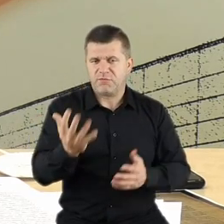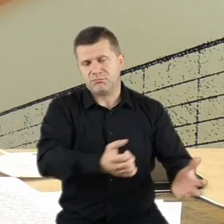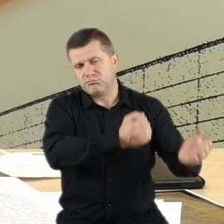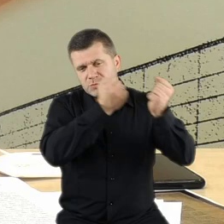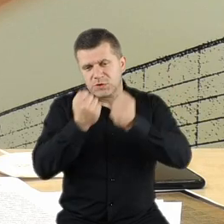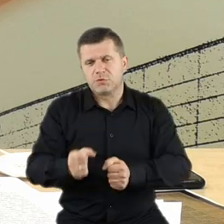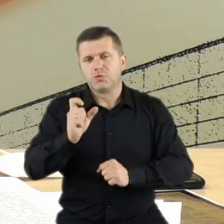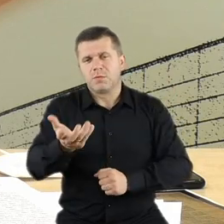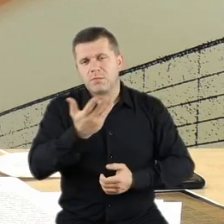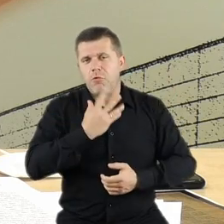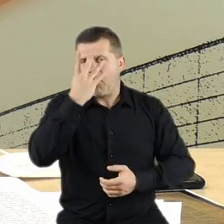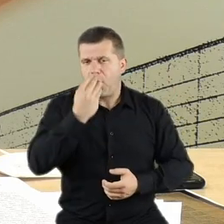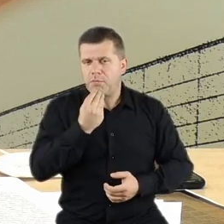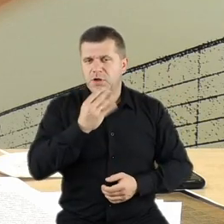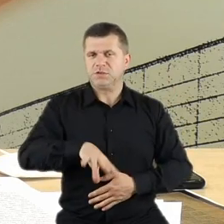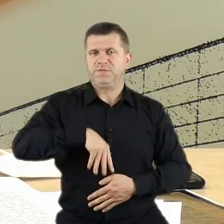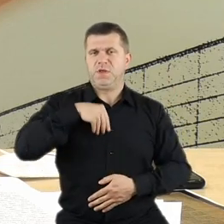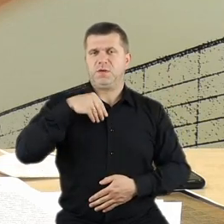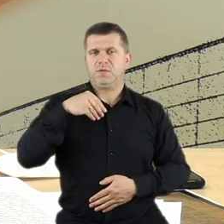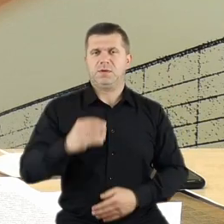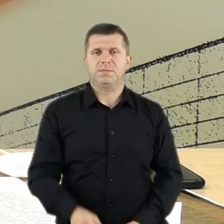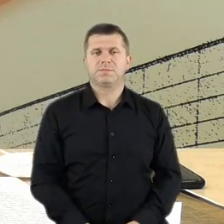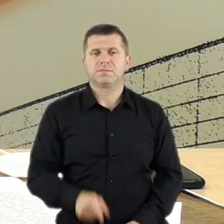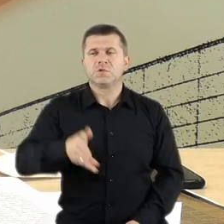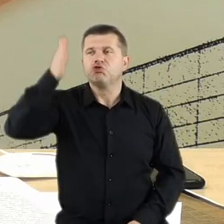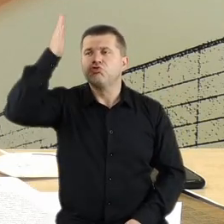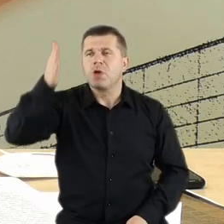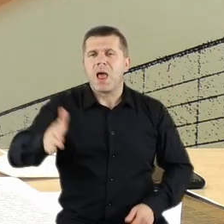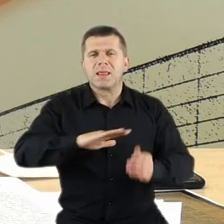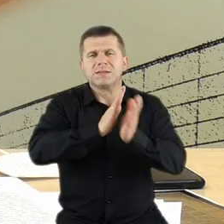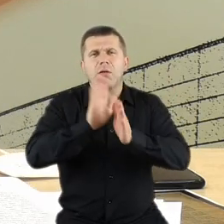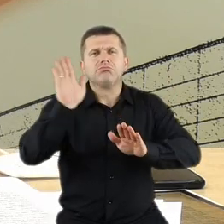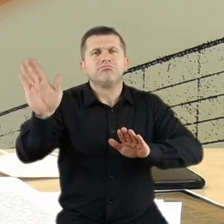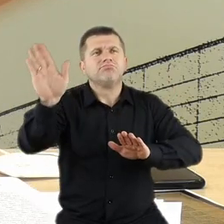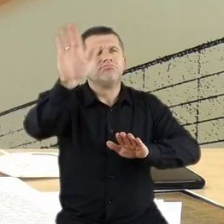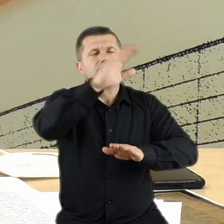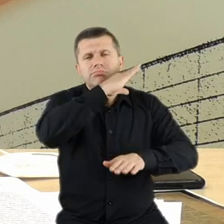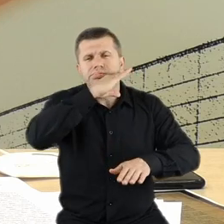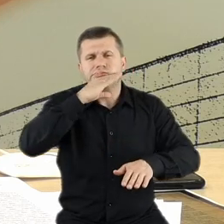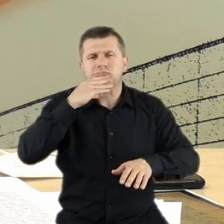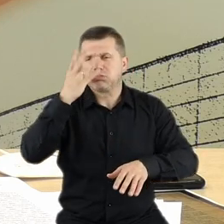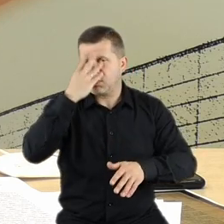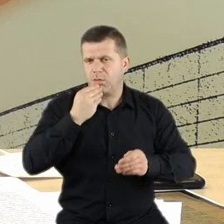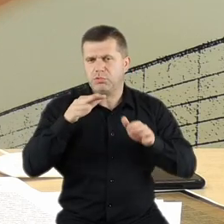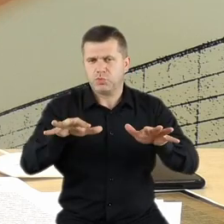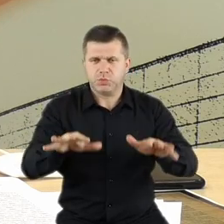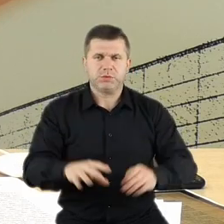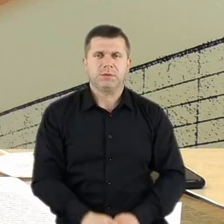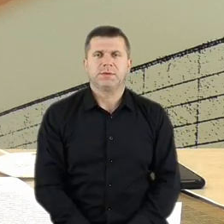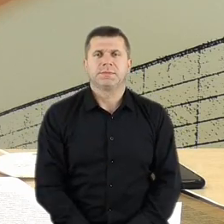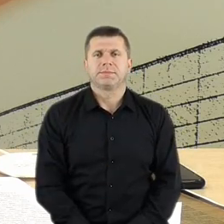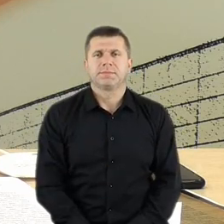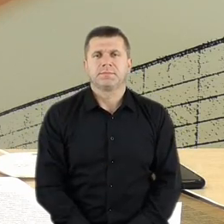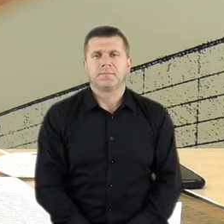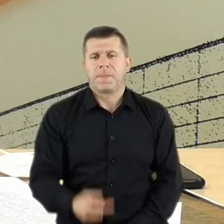obrazy święte No i te ściany To całe były zawieszone tymi obrazami No i A ja tak lubię